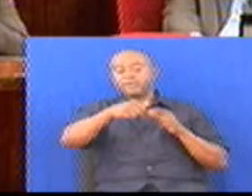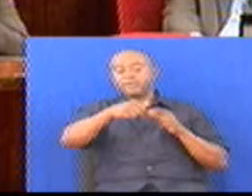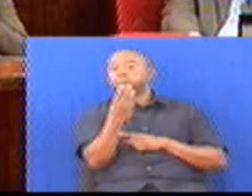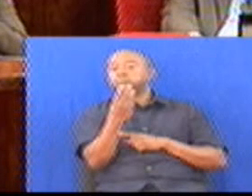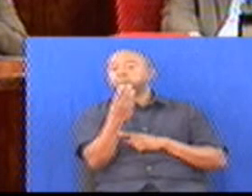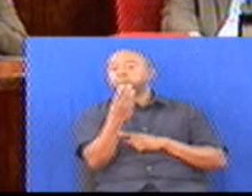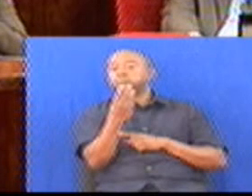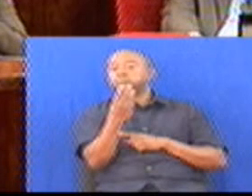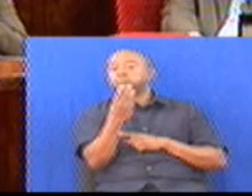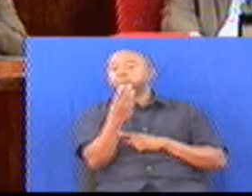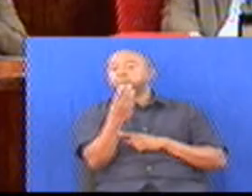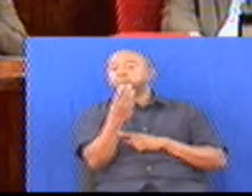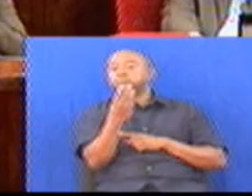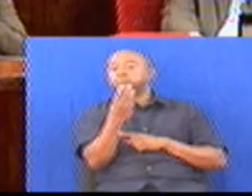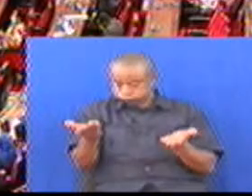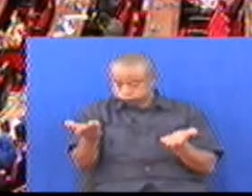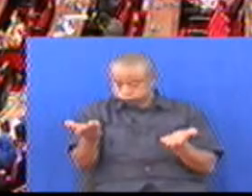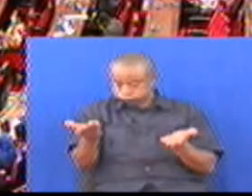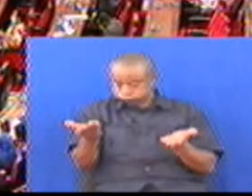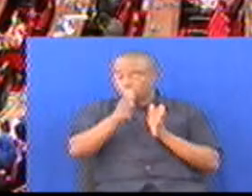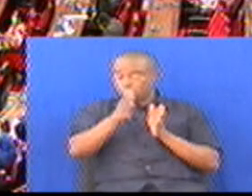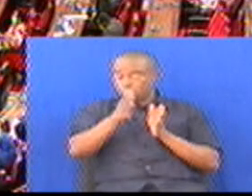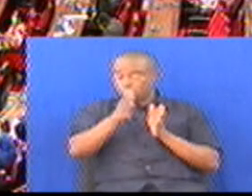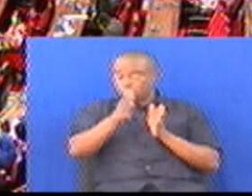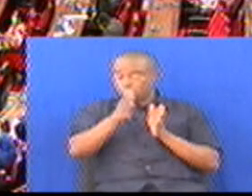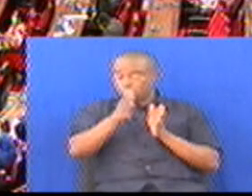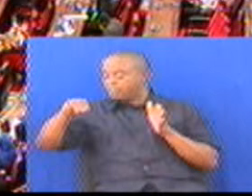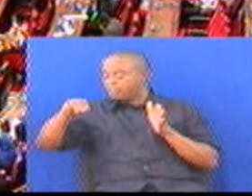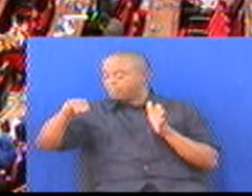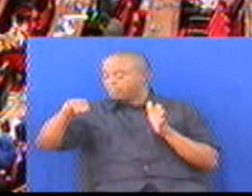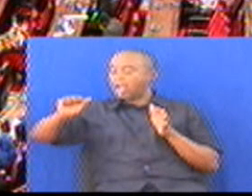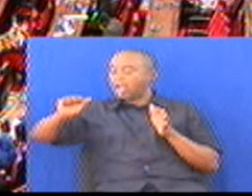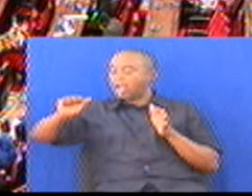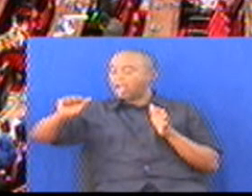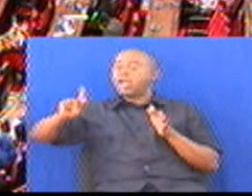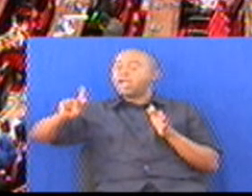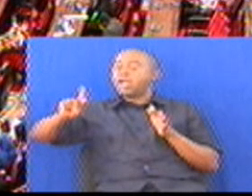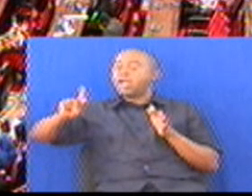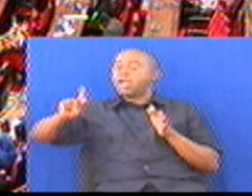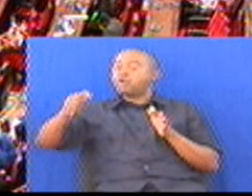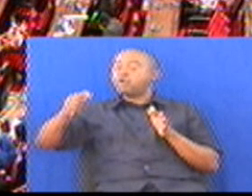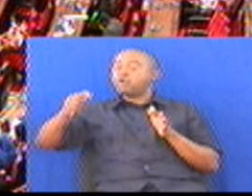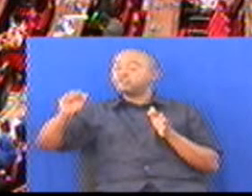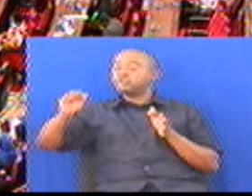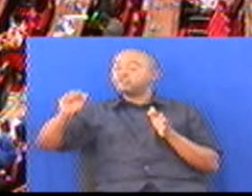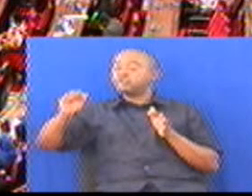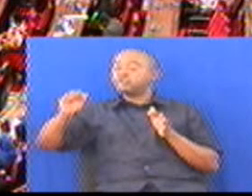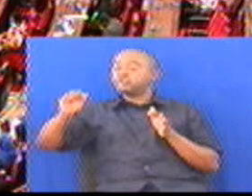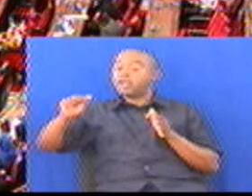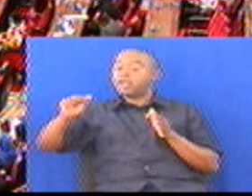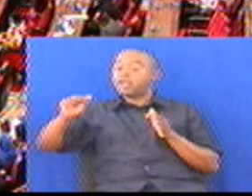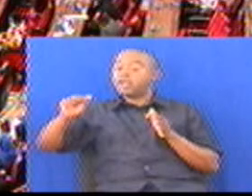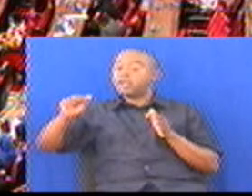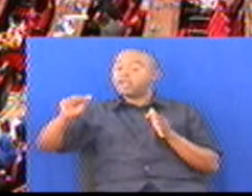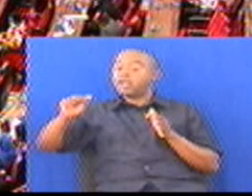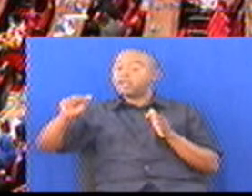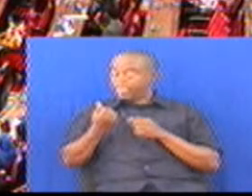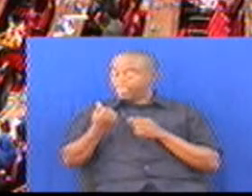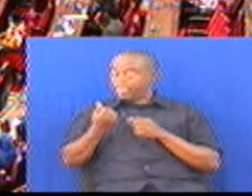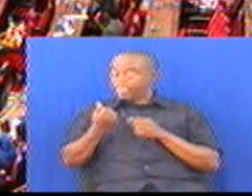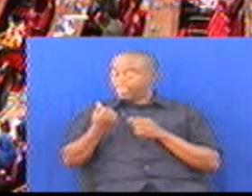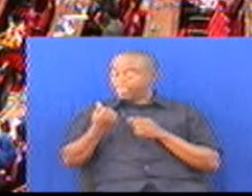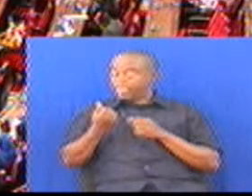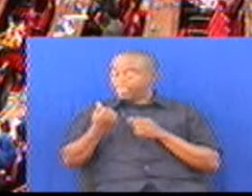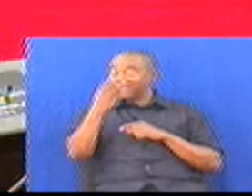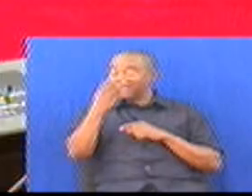cha Morogoro hadi Makutupora kilomita 422 ambapo jumla ya bilioni 170 na dola za Kimarekani